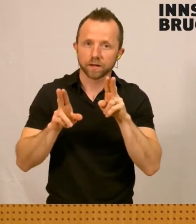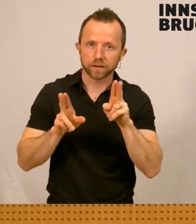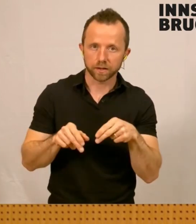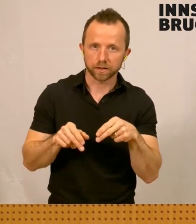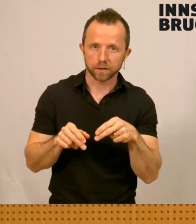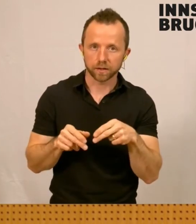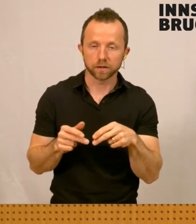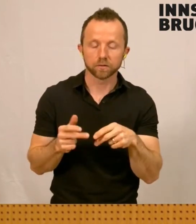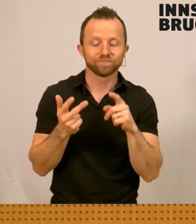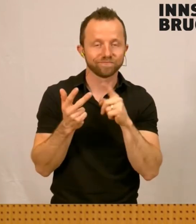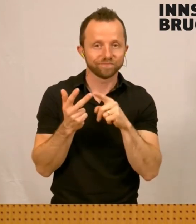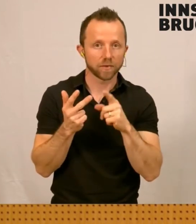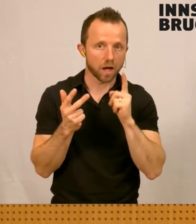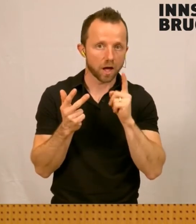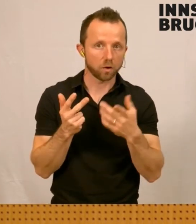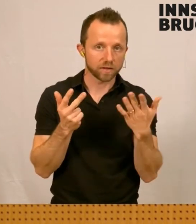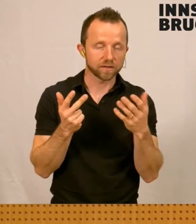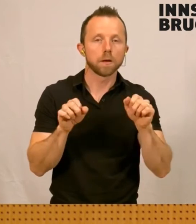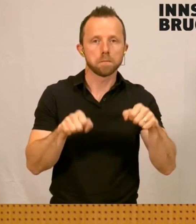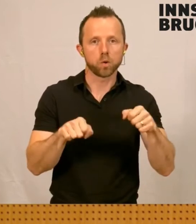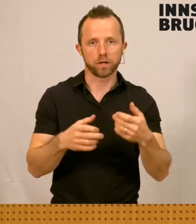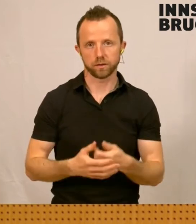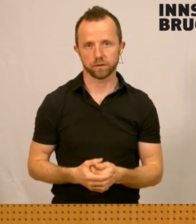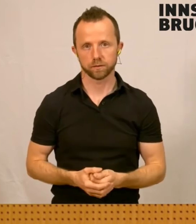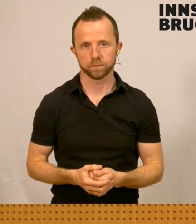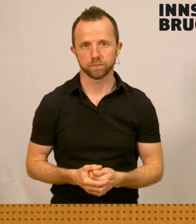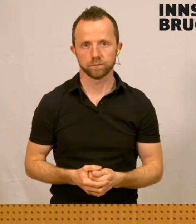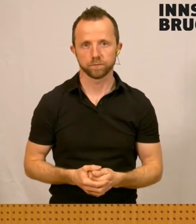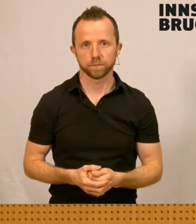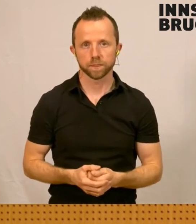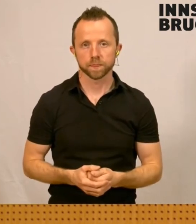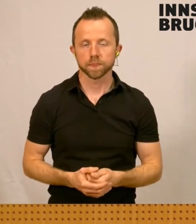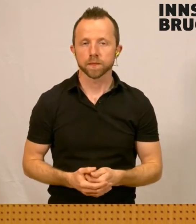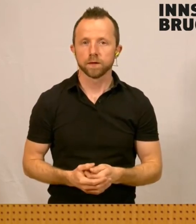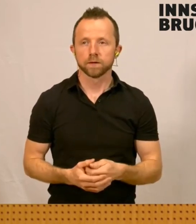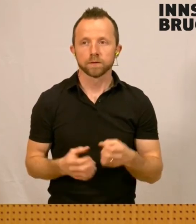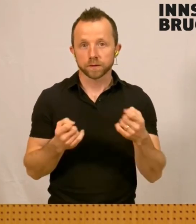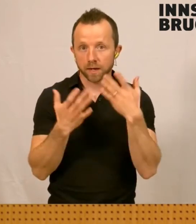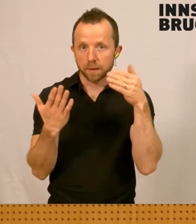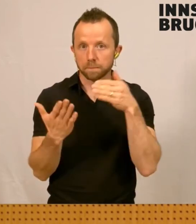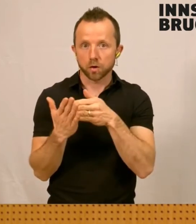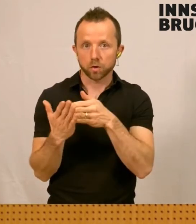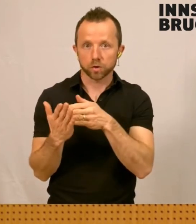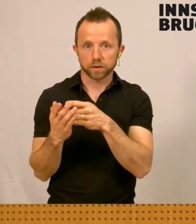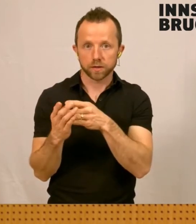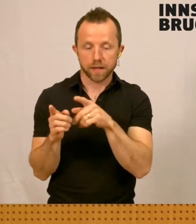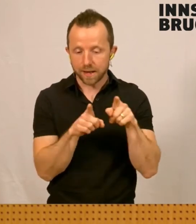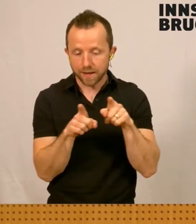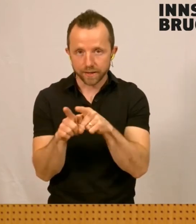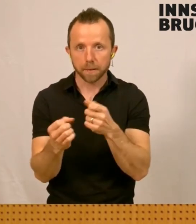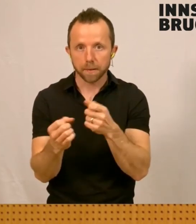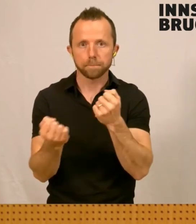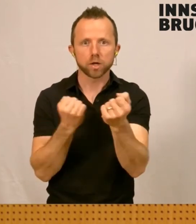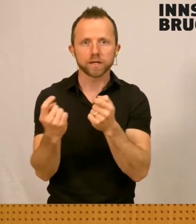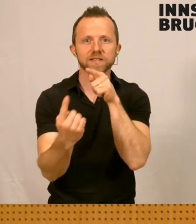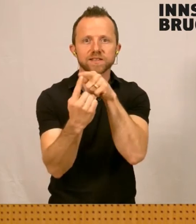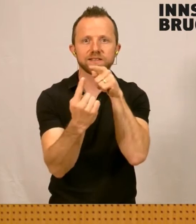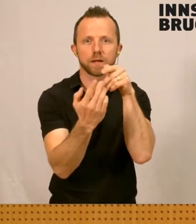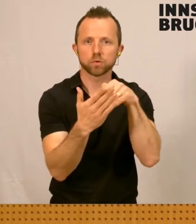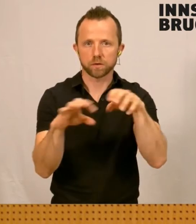und letztendlich sowohl auch möglich. Man braucht allerdings eine Linie, eine politische Zielsetzung,